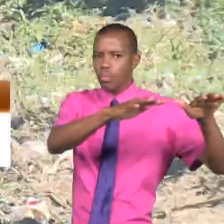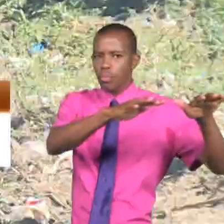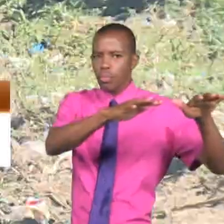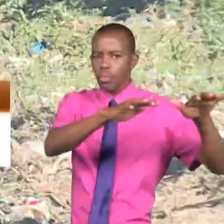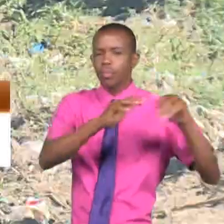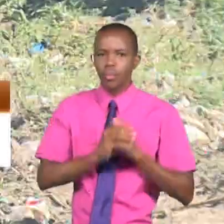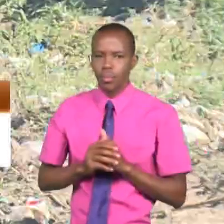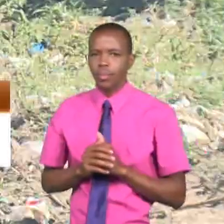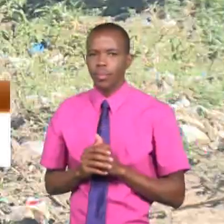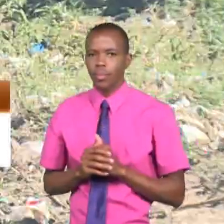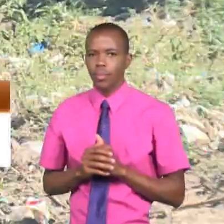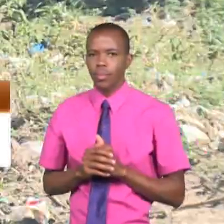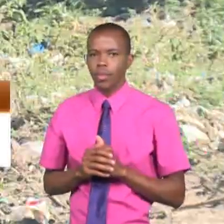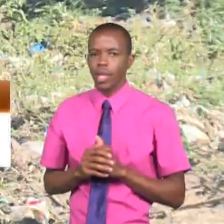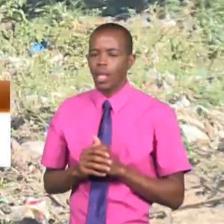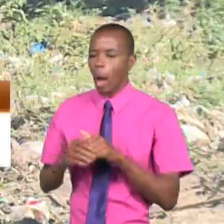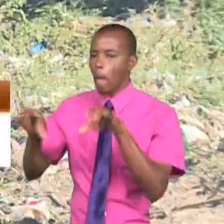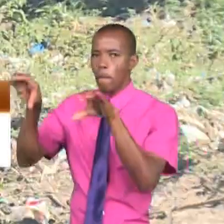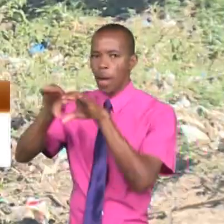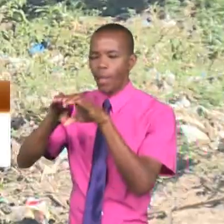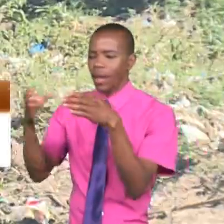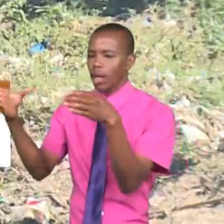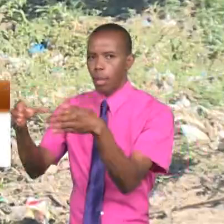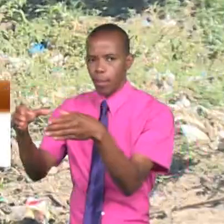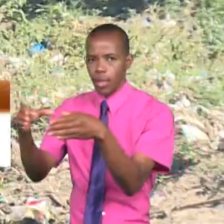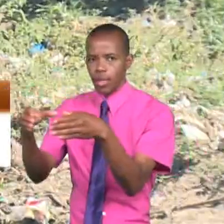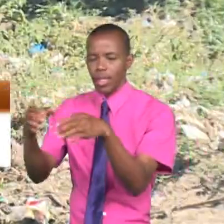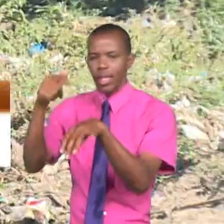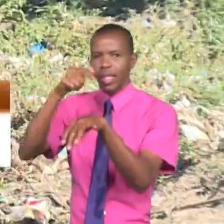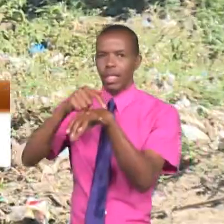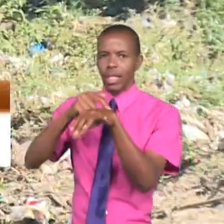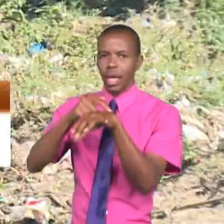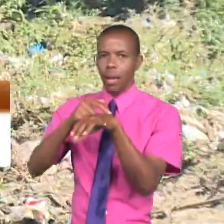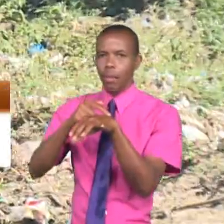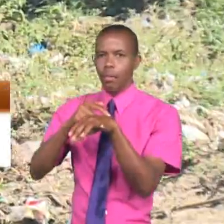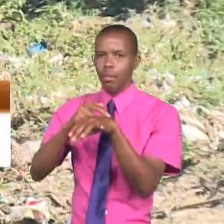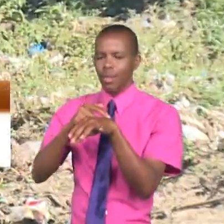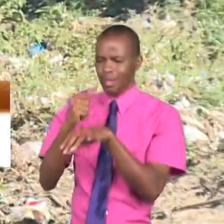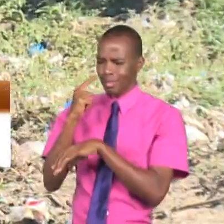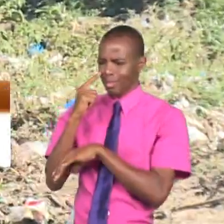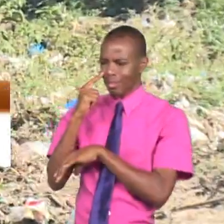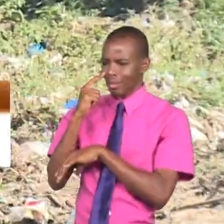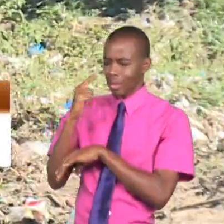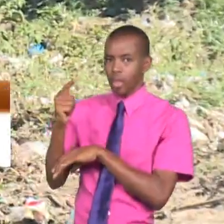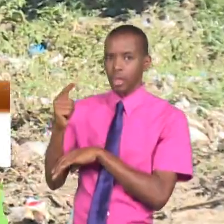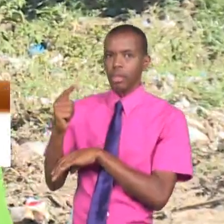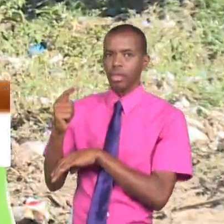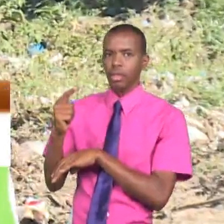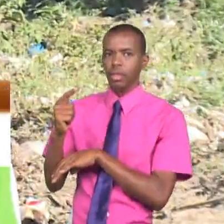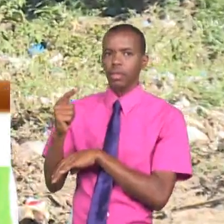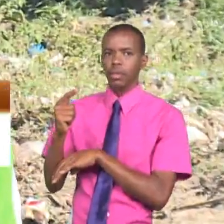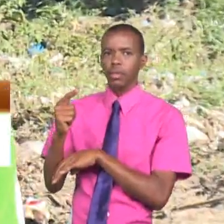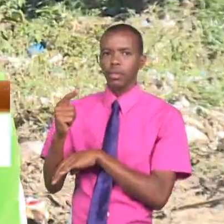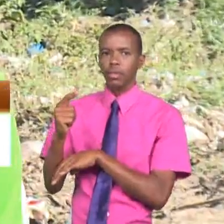ya depot, huko pande ya pipeline huko depot. Sasa wakati vini letangile likejile mafuta, na sasa ili